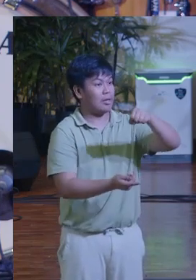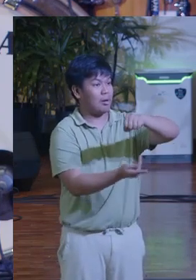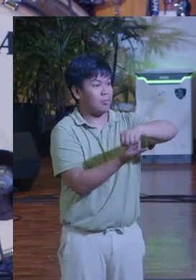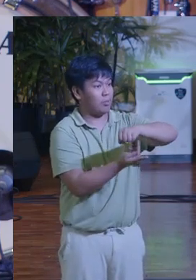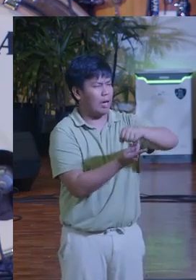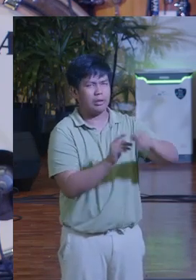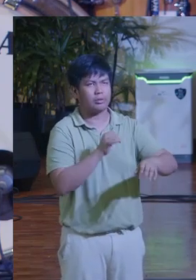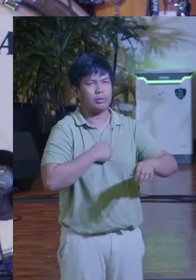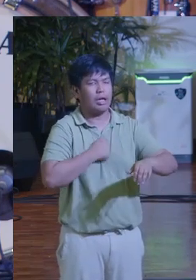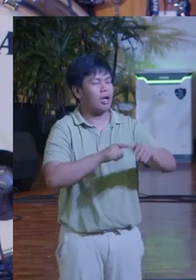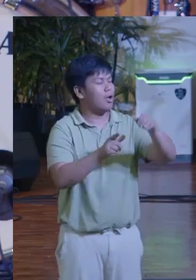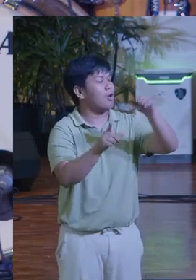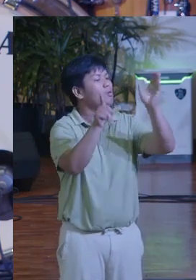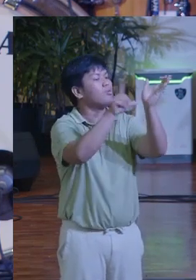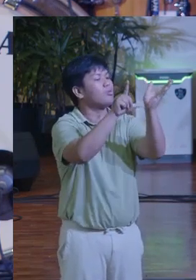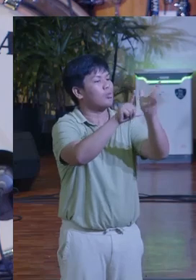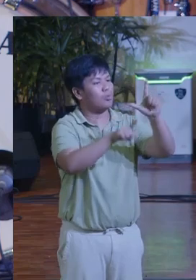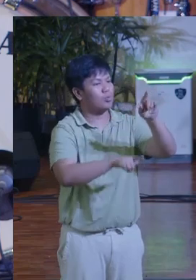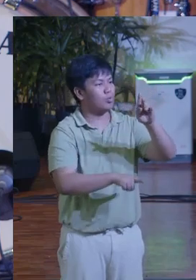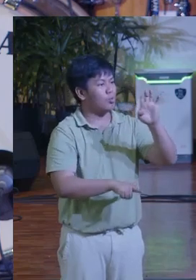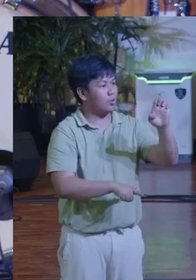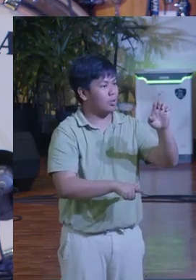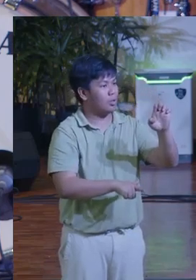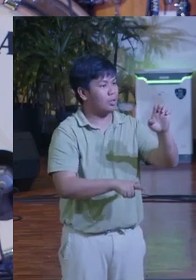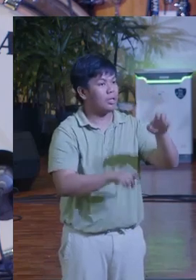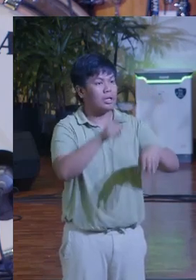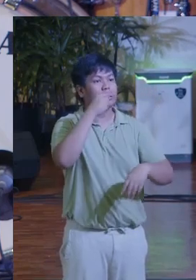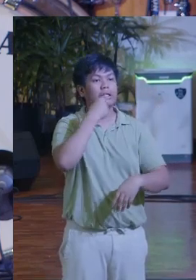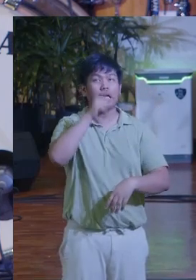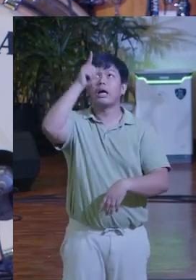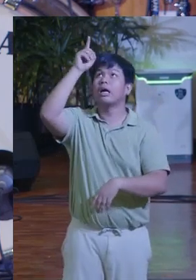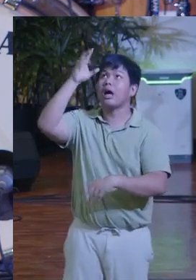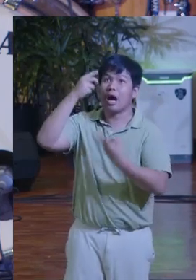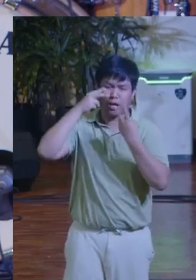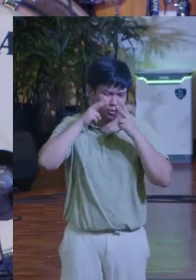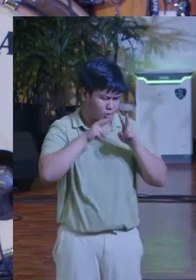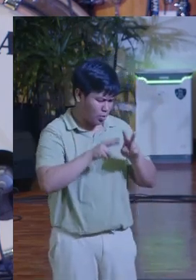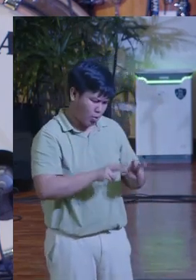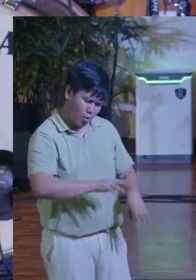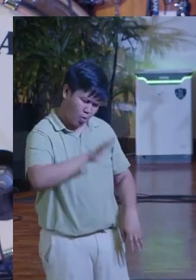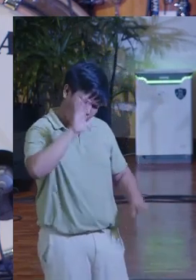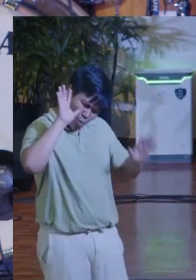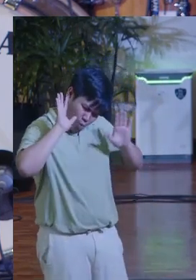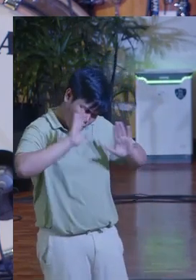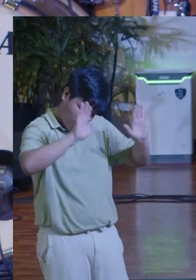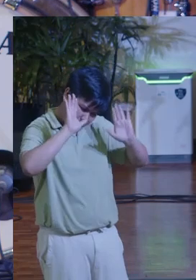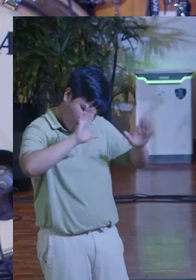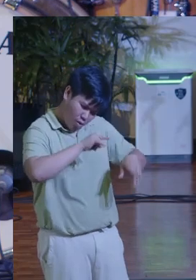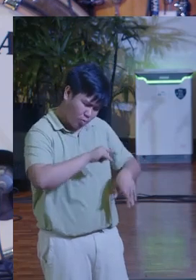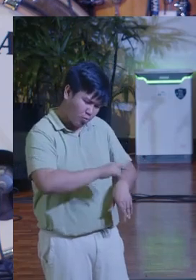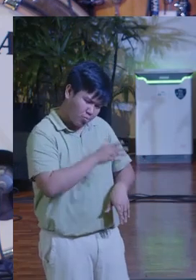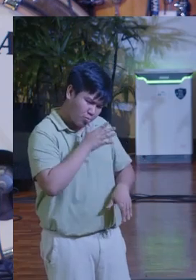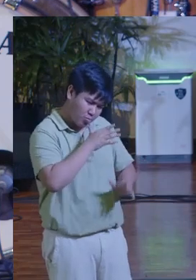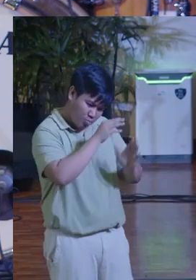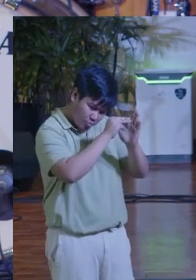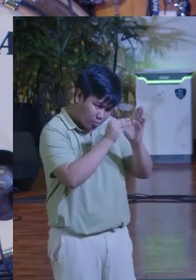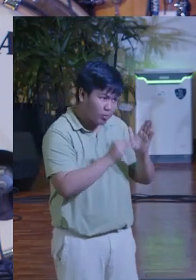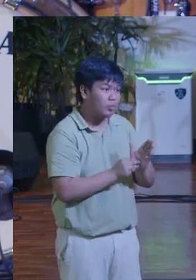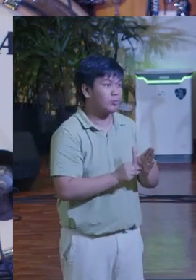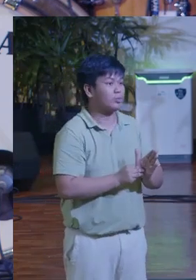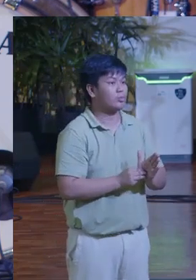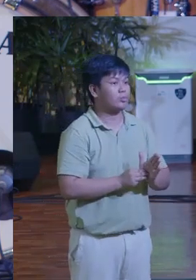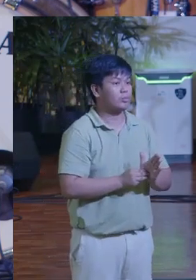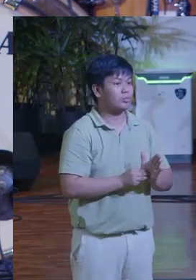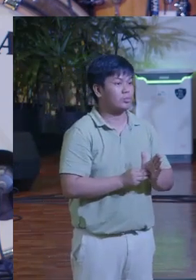isang fair in the eyes of God. He was beautiful in the eyes of God. Ang sabi sa Hebrews 11:23, he was